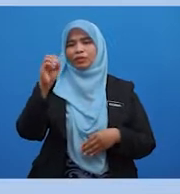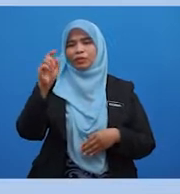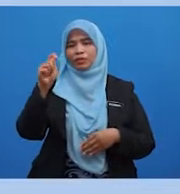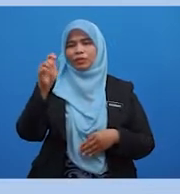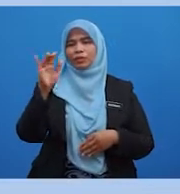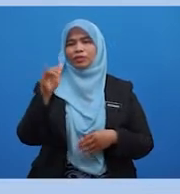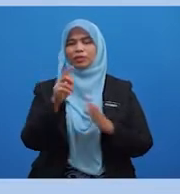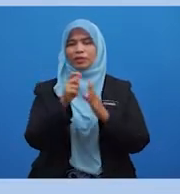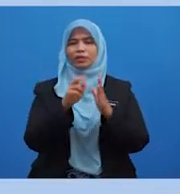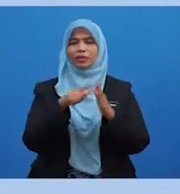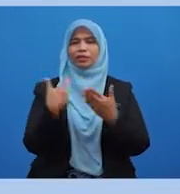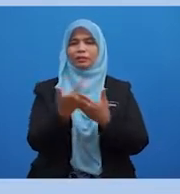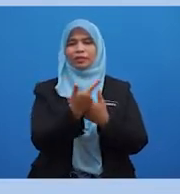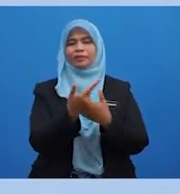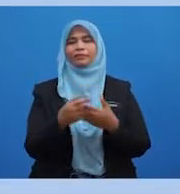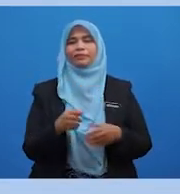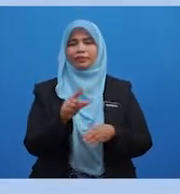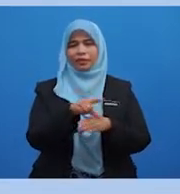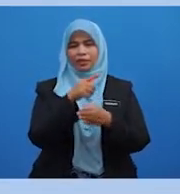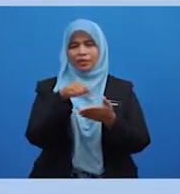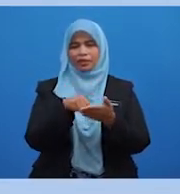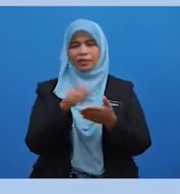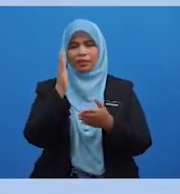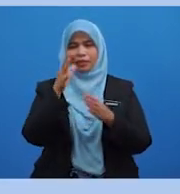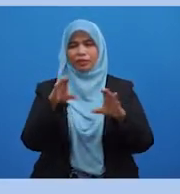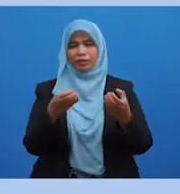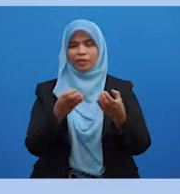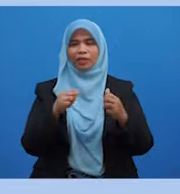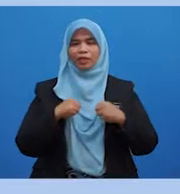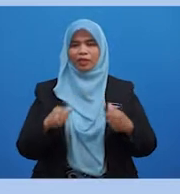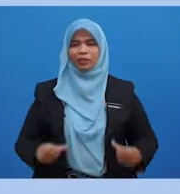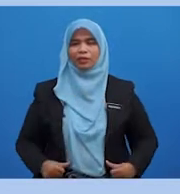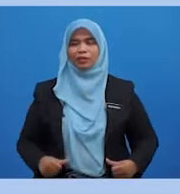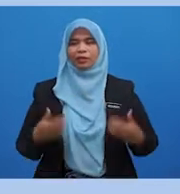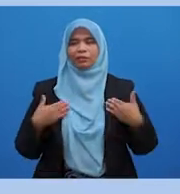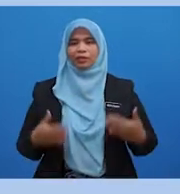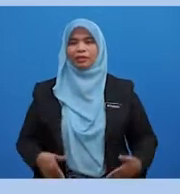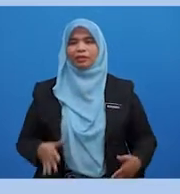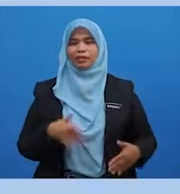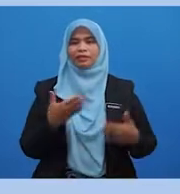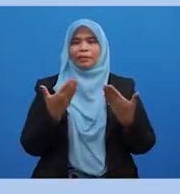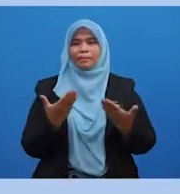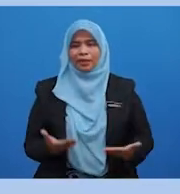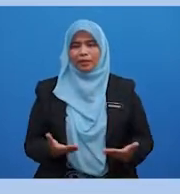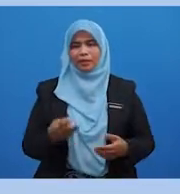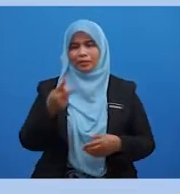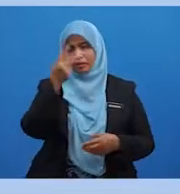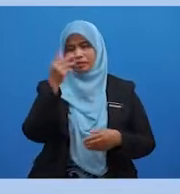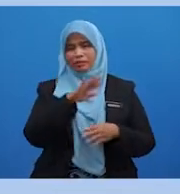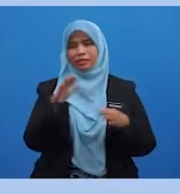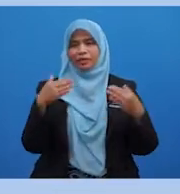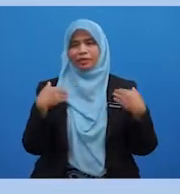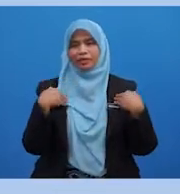balas kepada relaksasi. Latihan ini akan membuatkan anggota badan berasa berat kerana tidak wujud sebarang